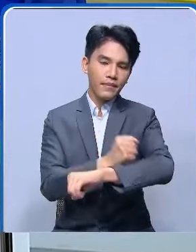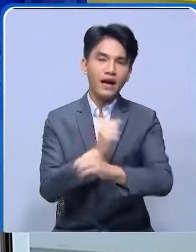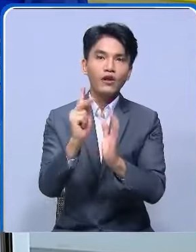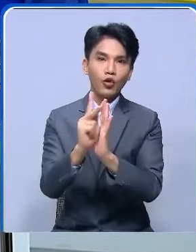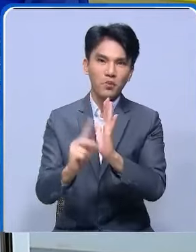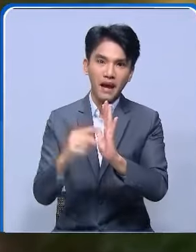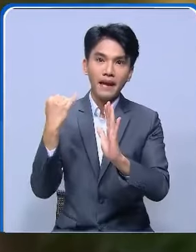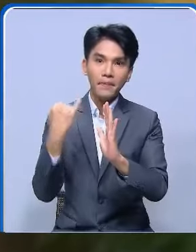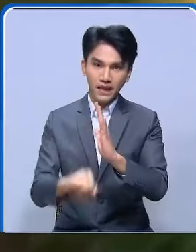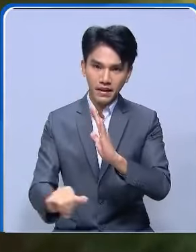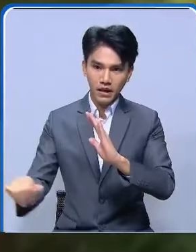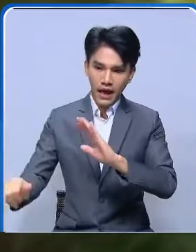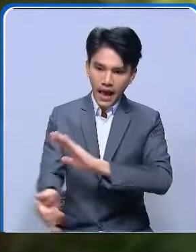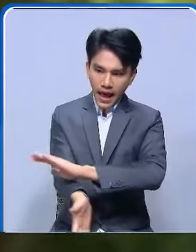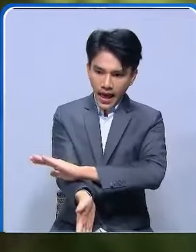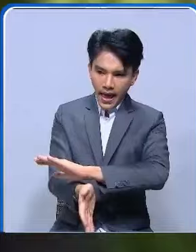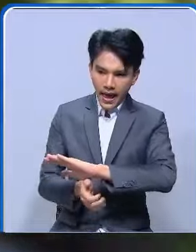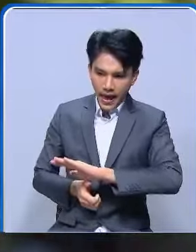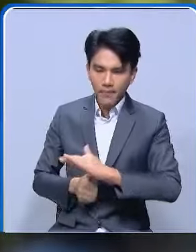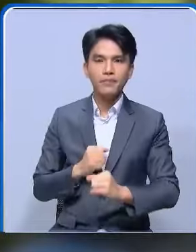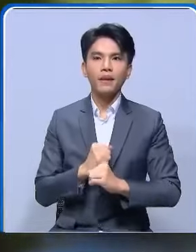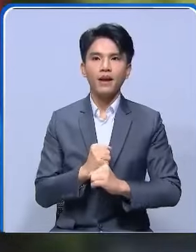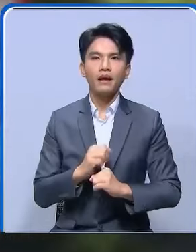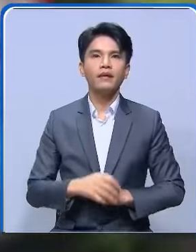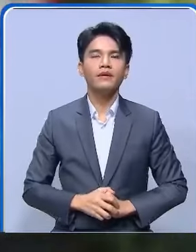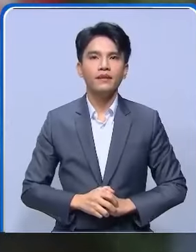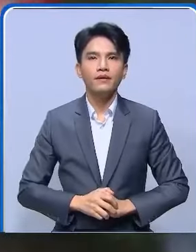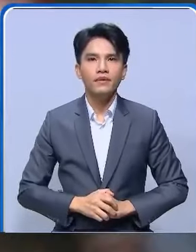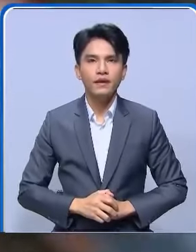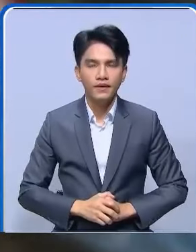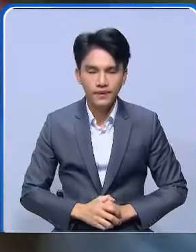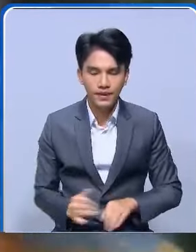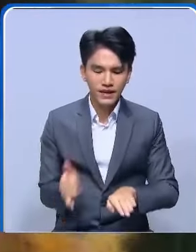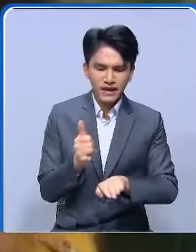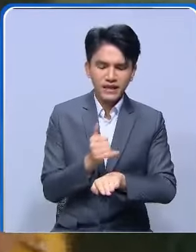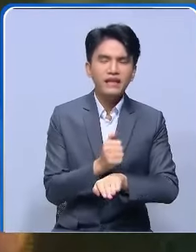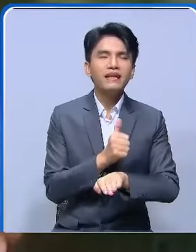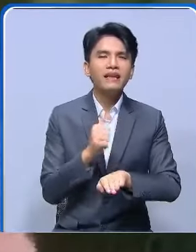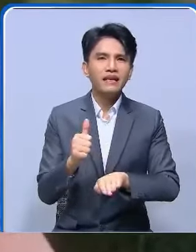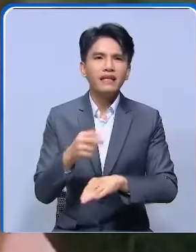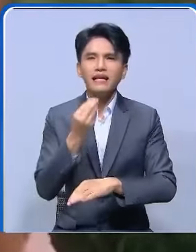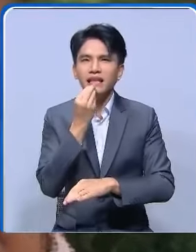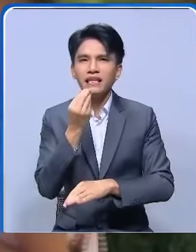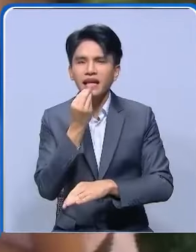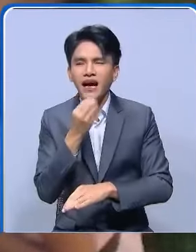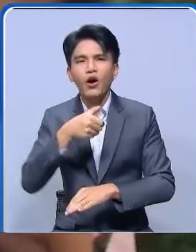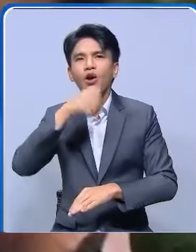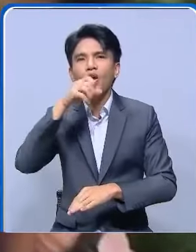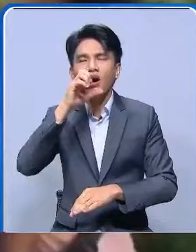ค่ะ ขึ้นไปดีๆเดี๋ยวพาไปกินน้ำกินท่ามามามามาขึ้นไ